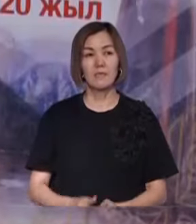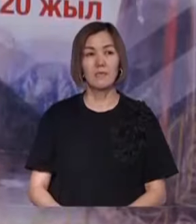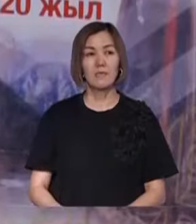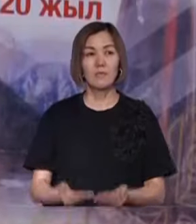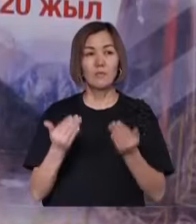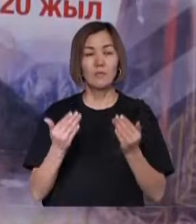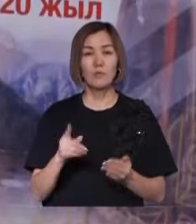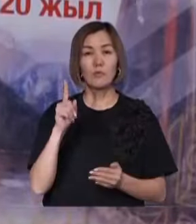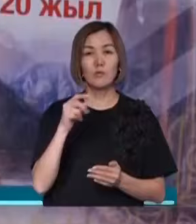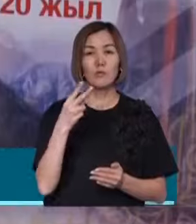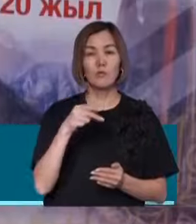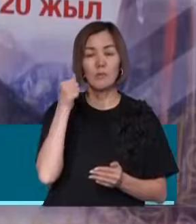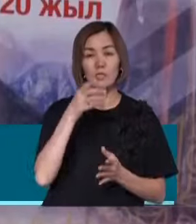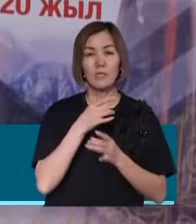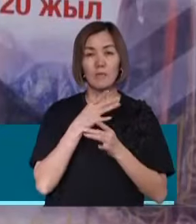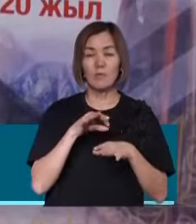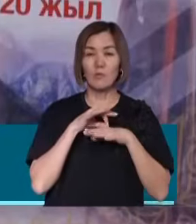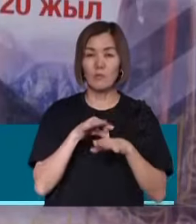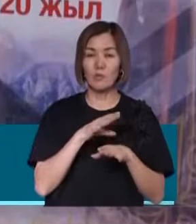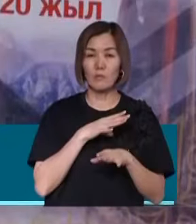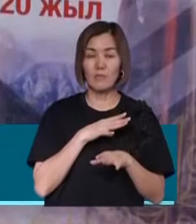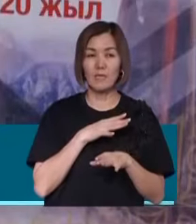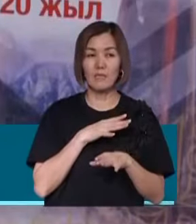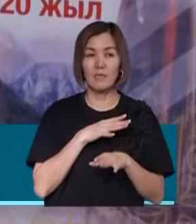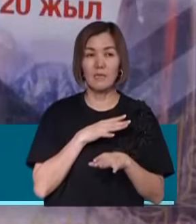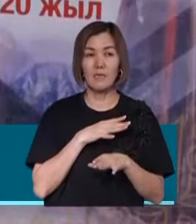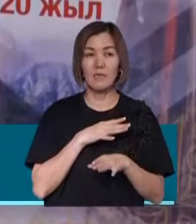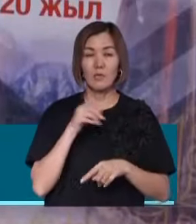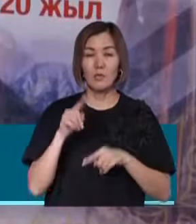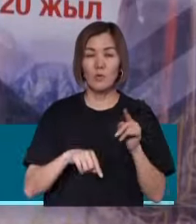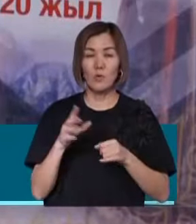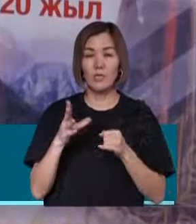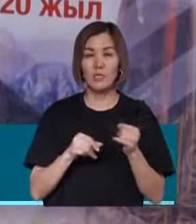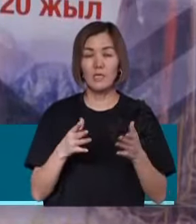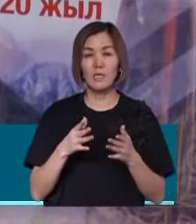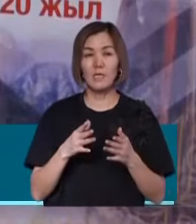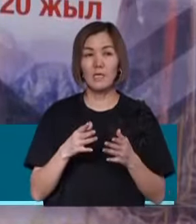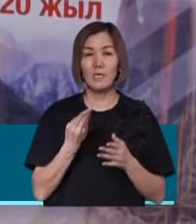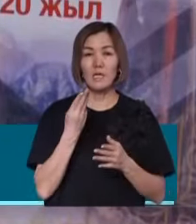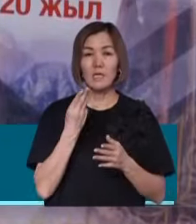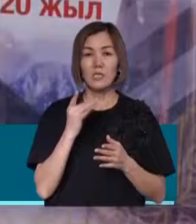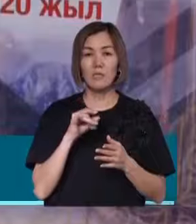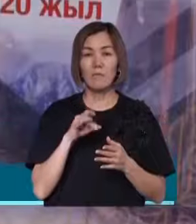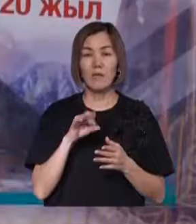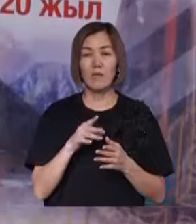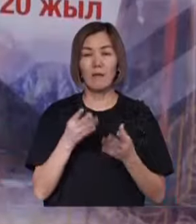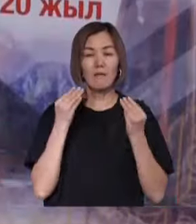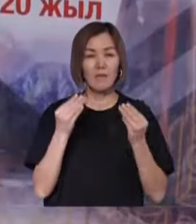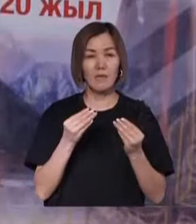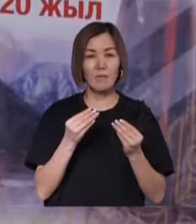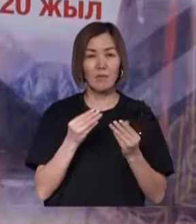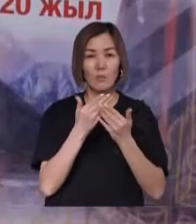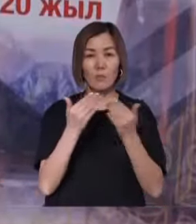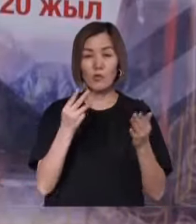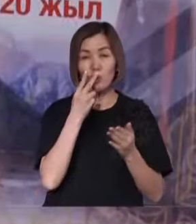бүгін 120 жылдығын өткізіп жатқанына, атамекен жеріне келіп жағы шамалған жақта, қандай керемет мұражайды